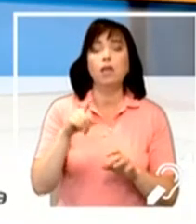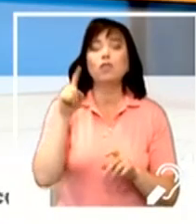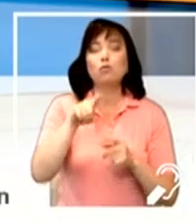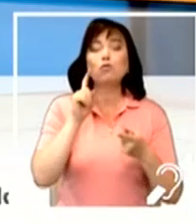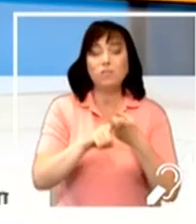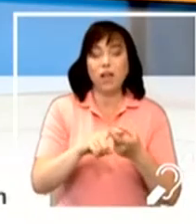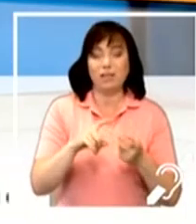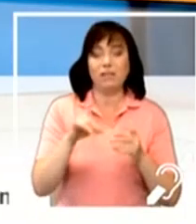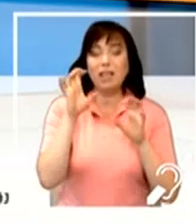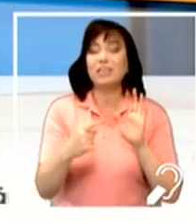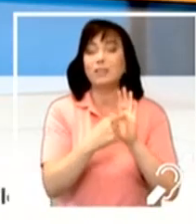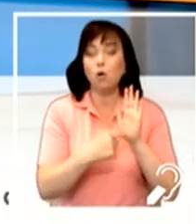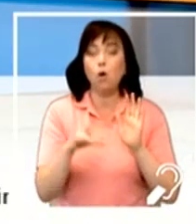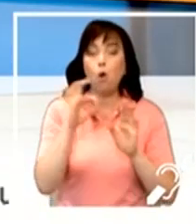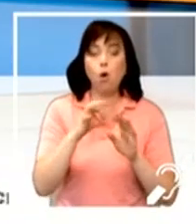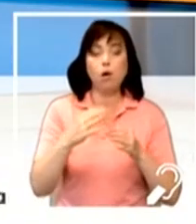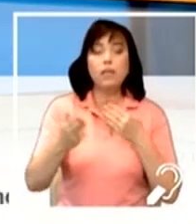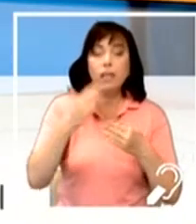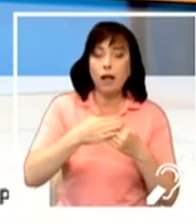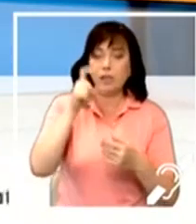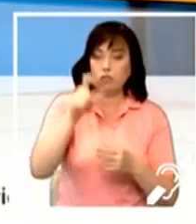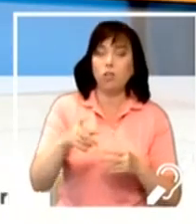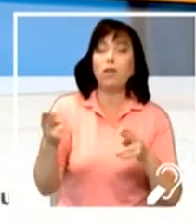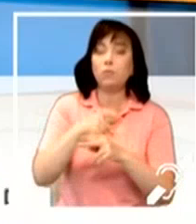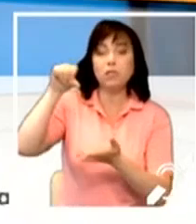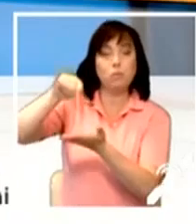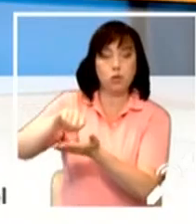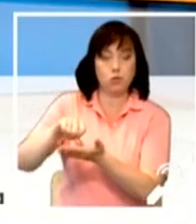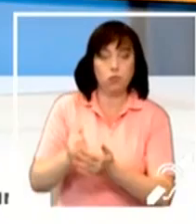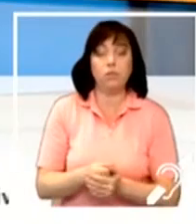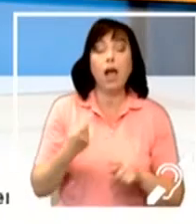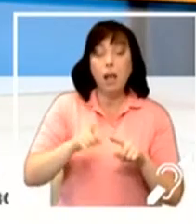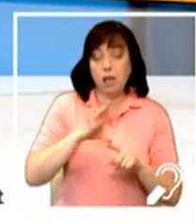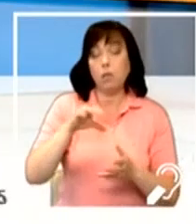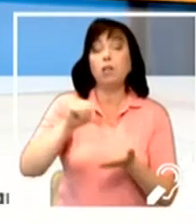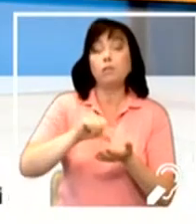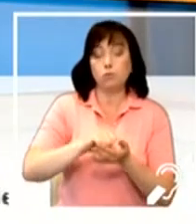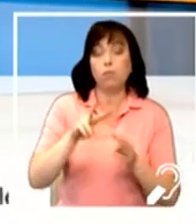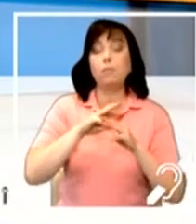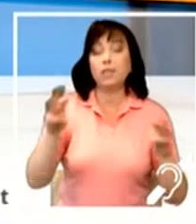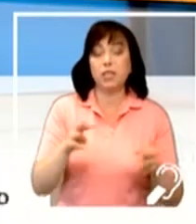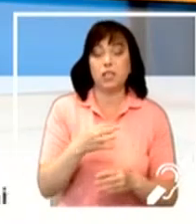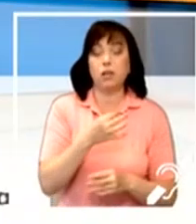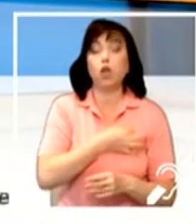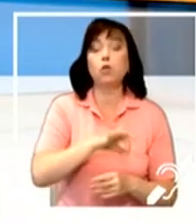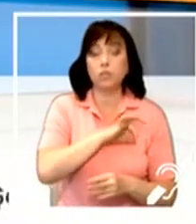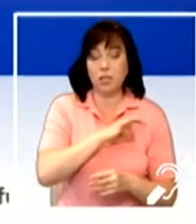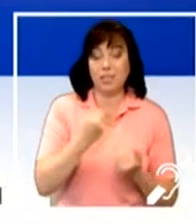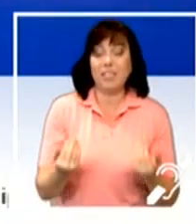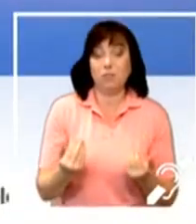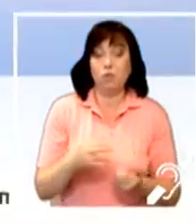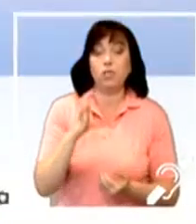neconstituționalitatea unor prevederi din legea condamnării în lipsă. Anunțul a fost făcut astăzi chiar de ministrul Justiției Sergiu Litvinenko.